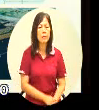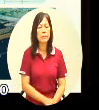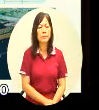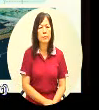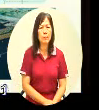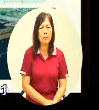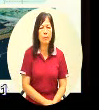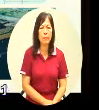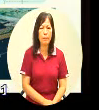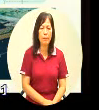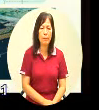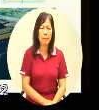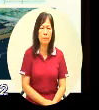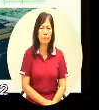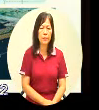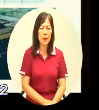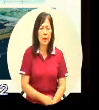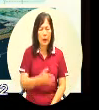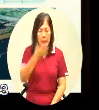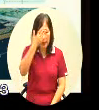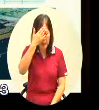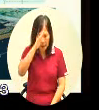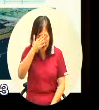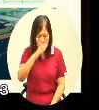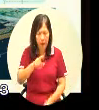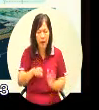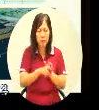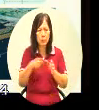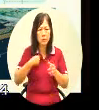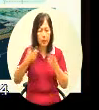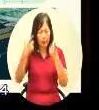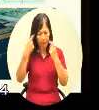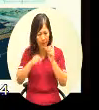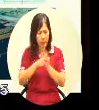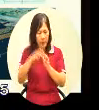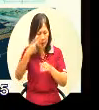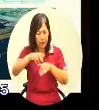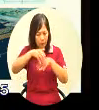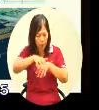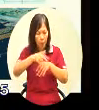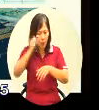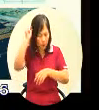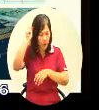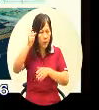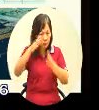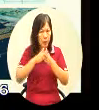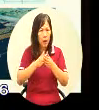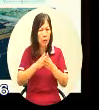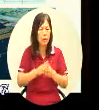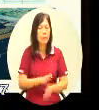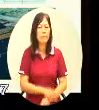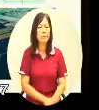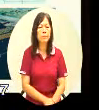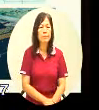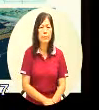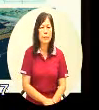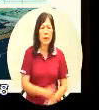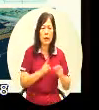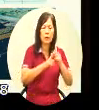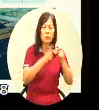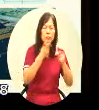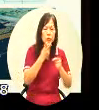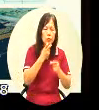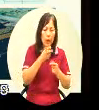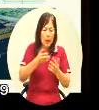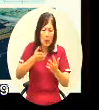那当然，幸好了。他们原本还要再发动一次抗争，那中央赶紧介